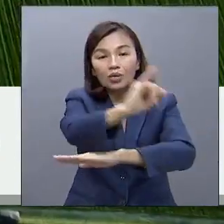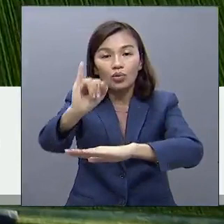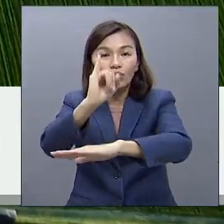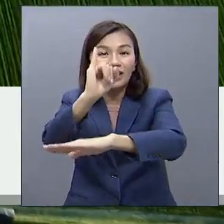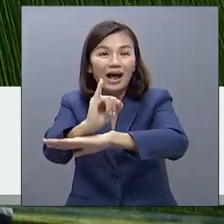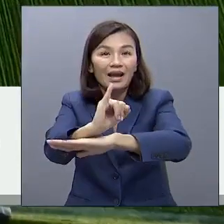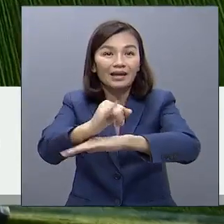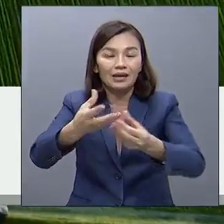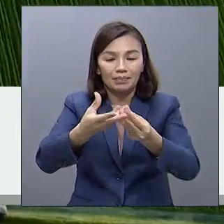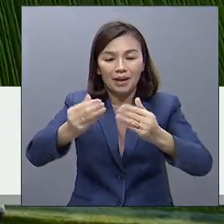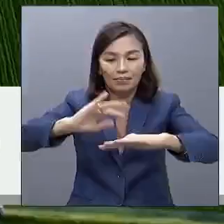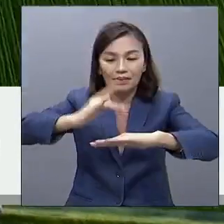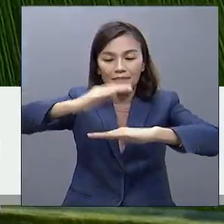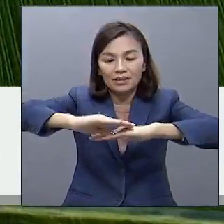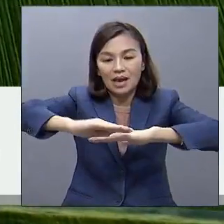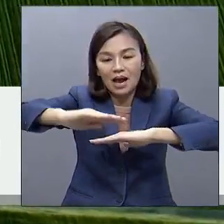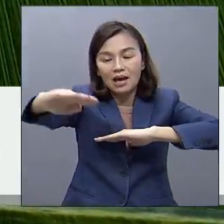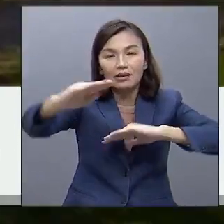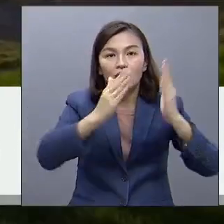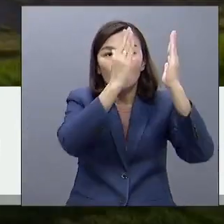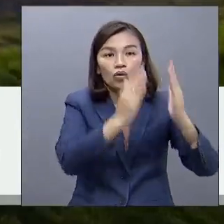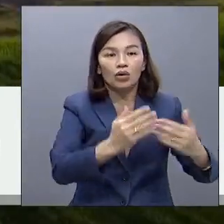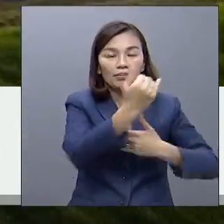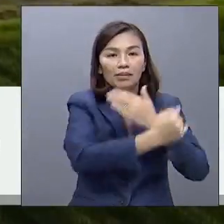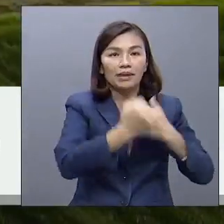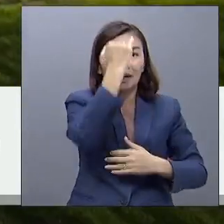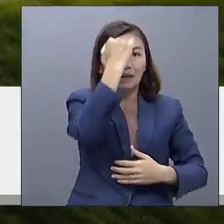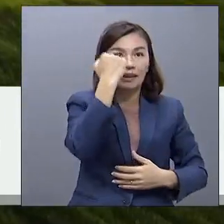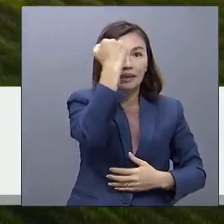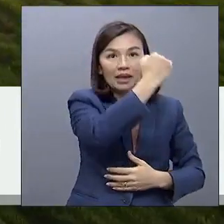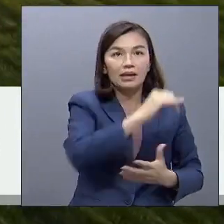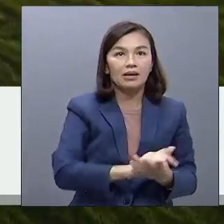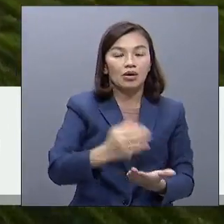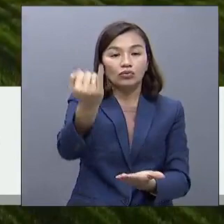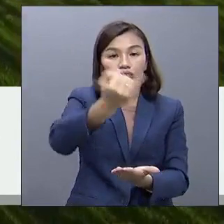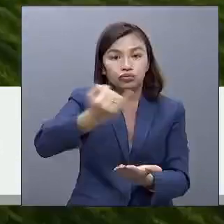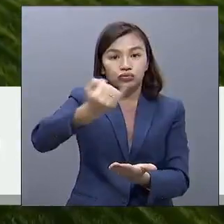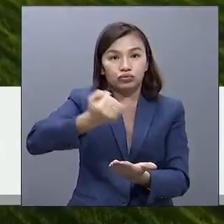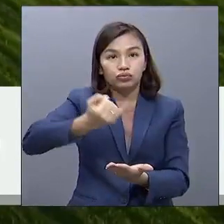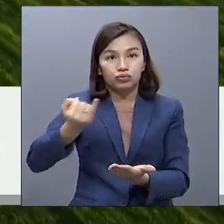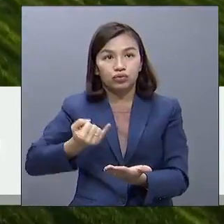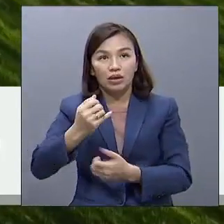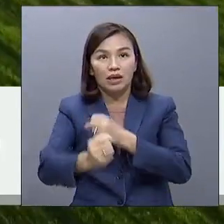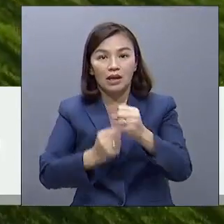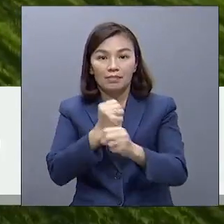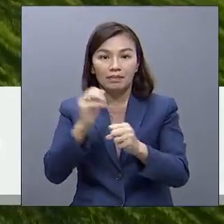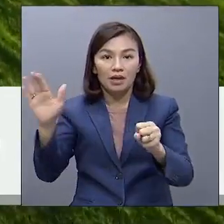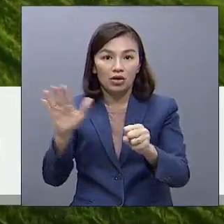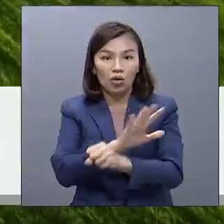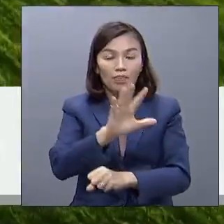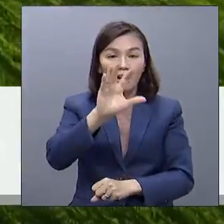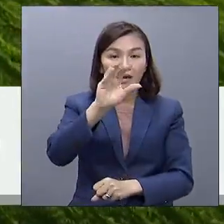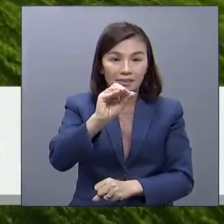ศิลปินแลนด์อาร์ตชาวอิตาเลียนค่ะใช้งานศิลปะชิ้นนี้รำลึกในวาระครบรอบ50ปีการจากไปของปิกัสโซน